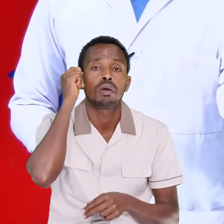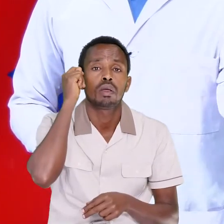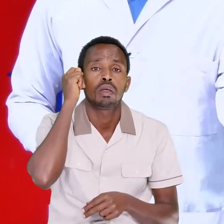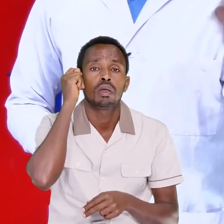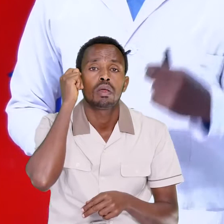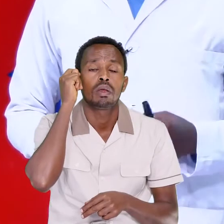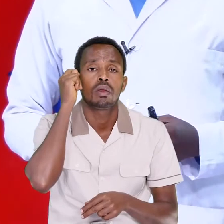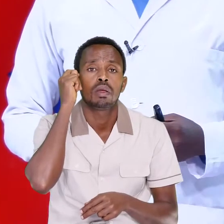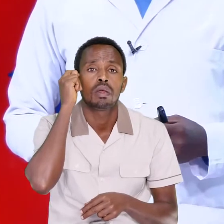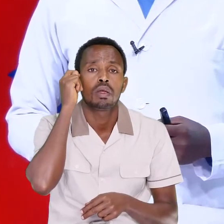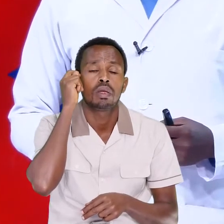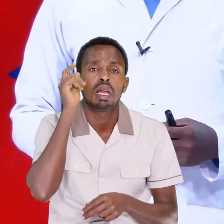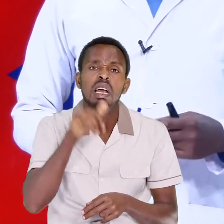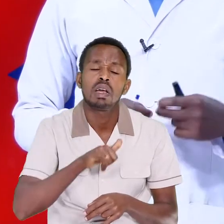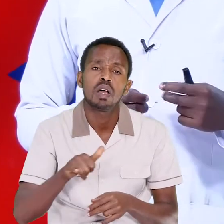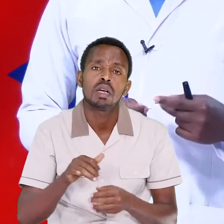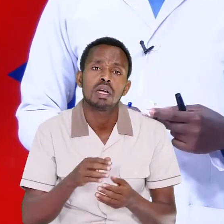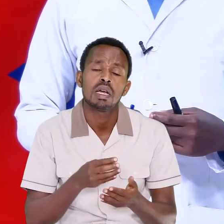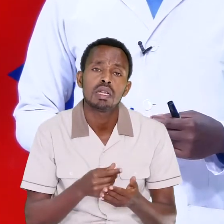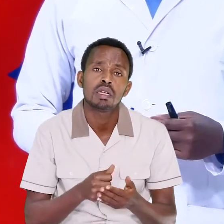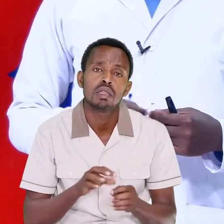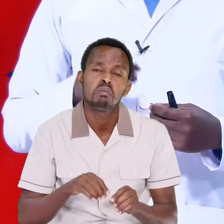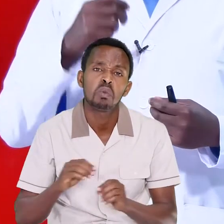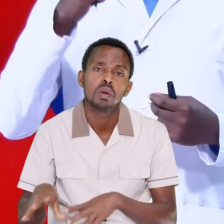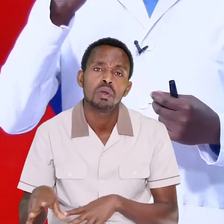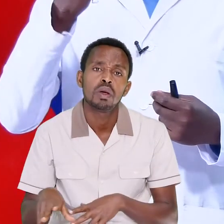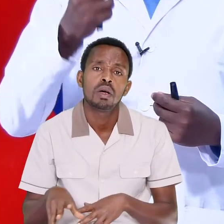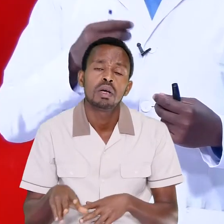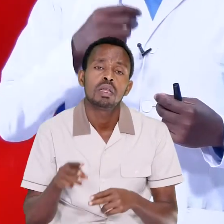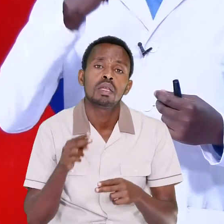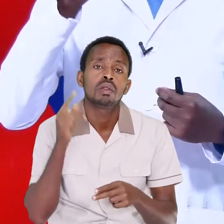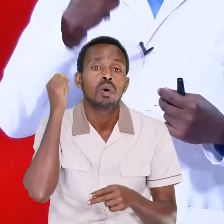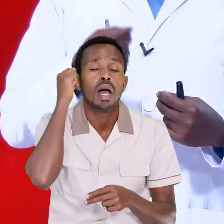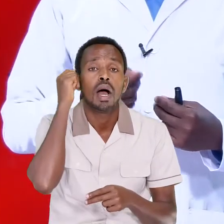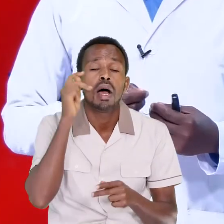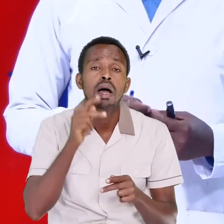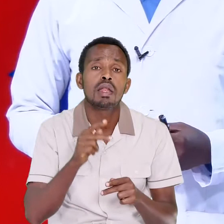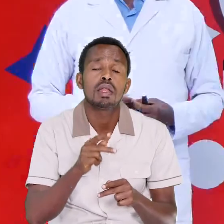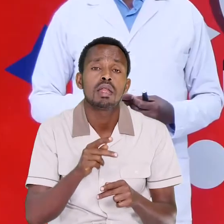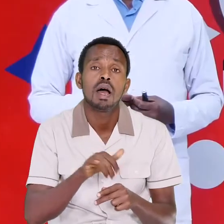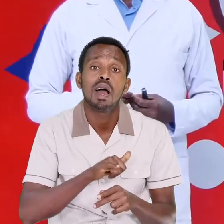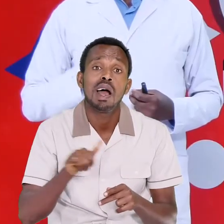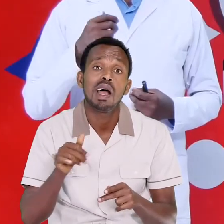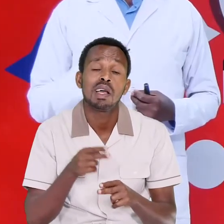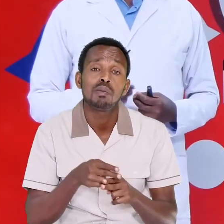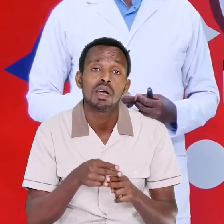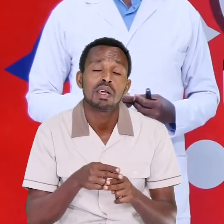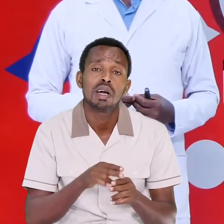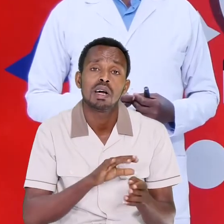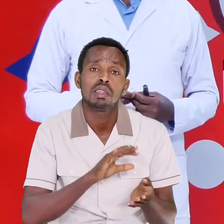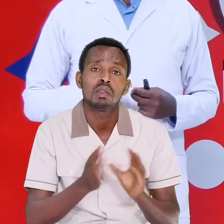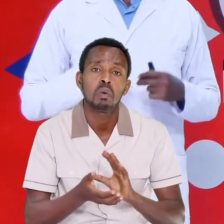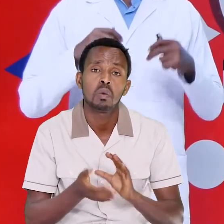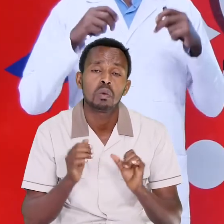akka qarshiitti bu'ee baduutu hin ta'in tolaan akka maqaasaatii ta'uudha dhabu